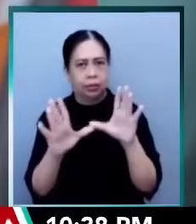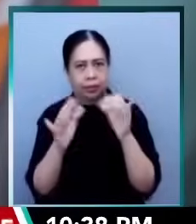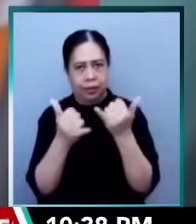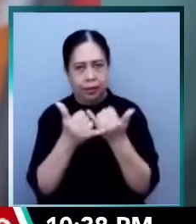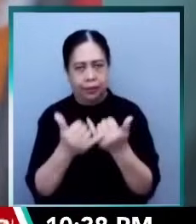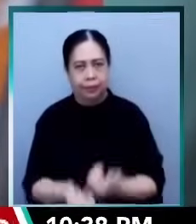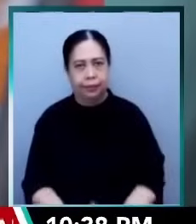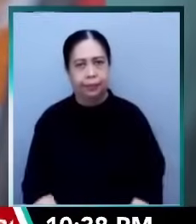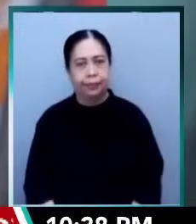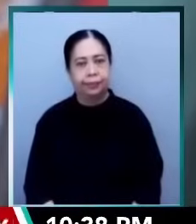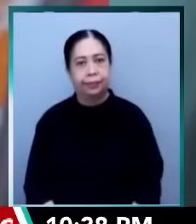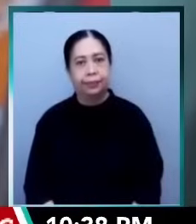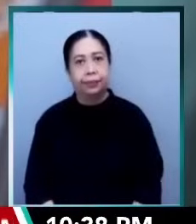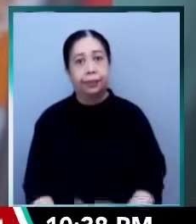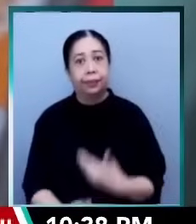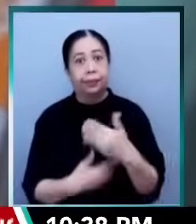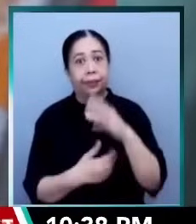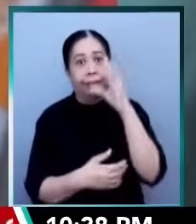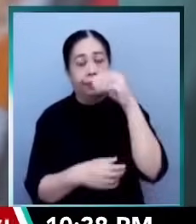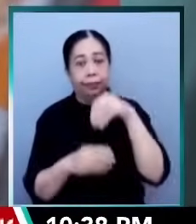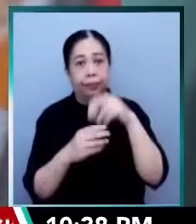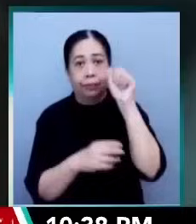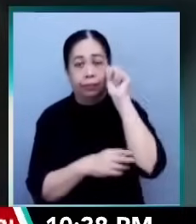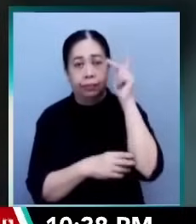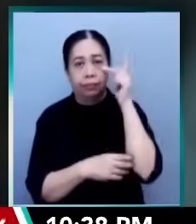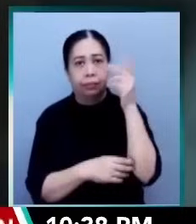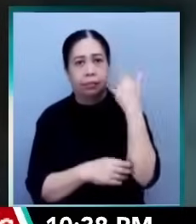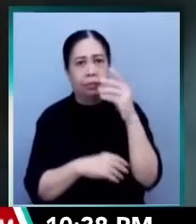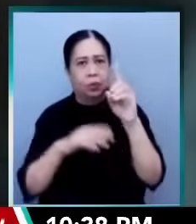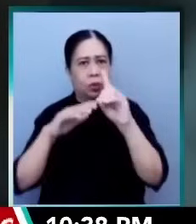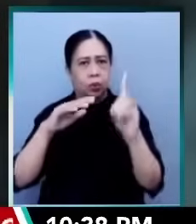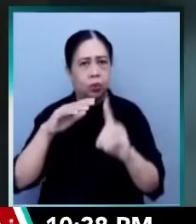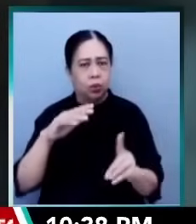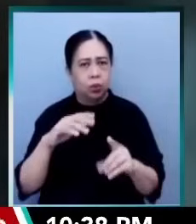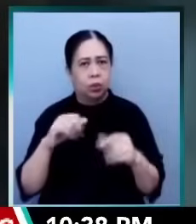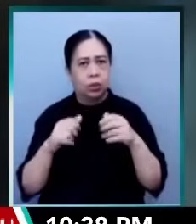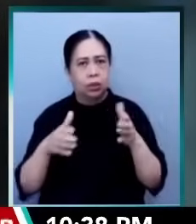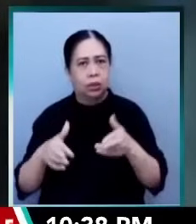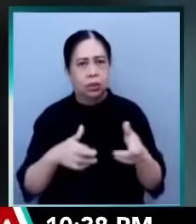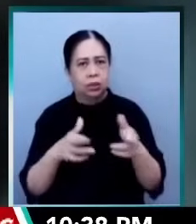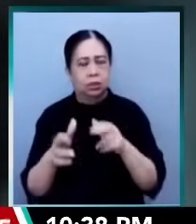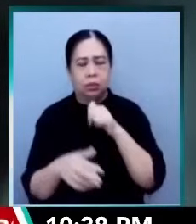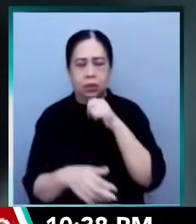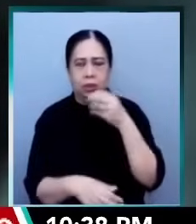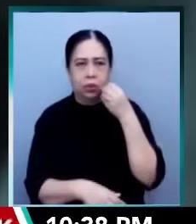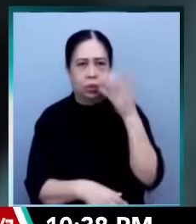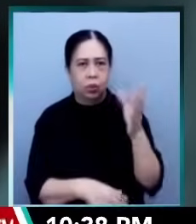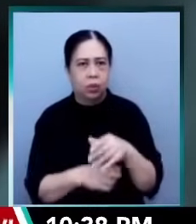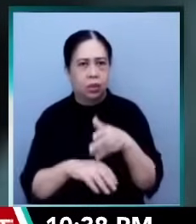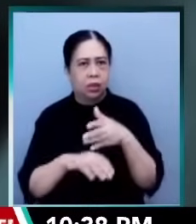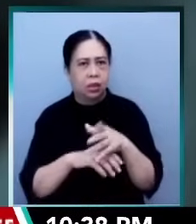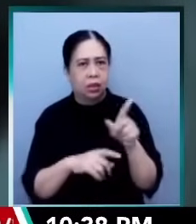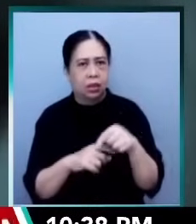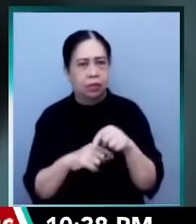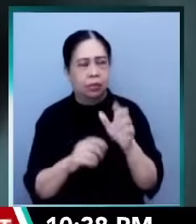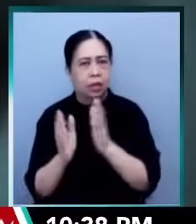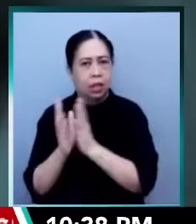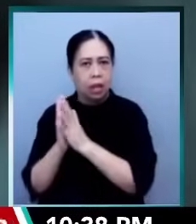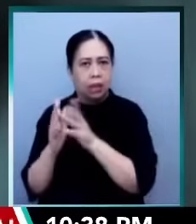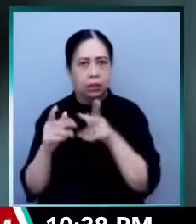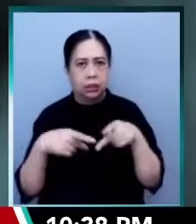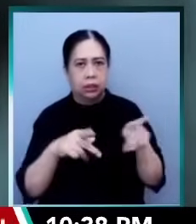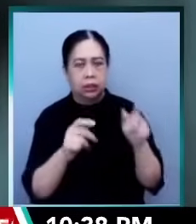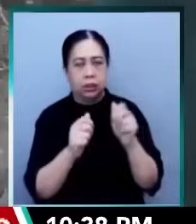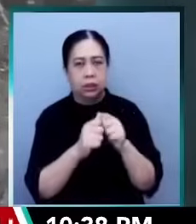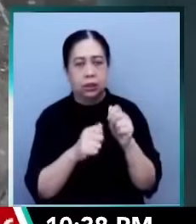Lalaki sa aklan, patay matapos malunod sa ilog. Hindi na nakauwi ang biktima matapos ito magpaalam na pupunta sa kanyang fish cage